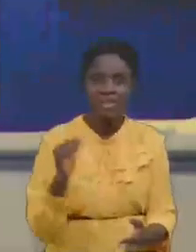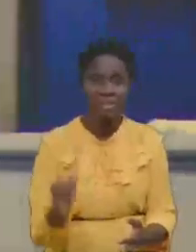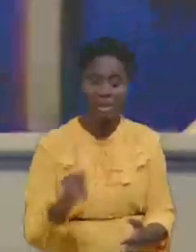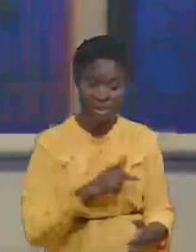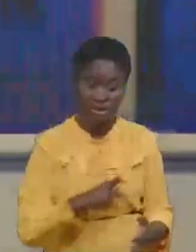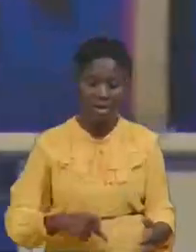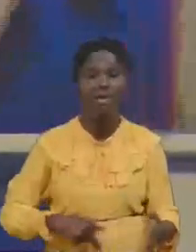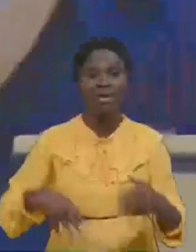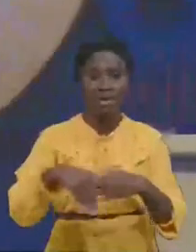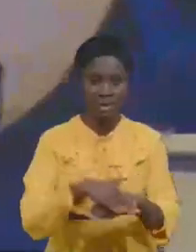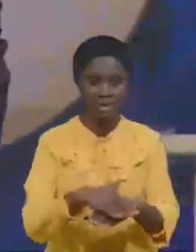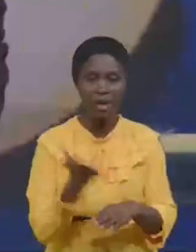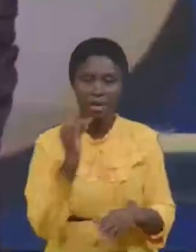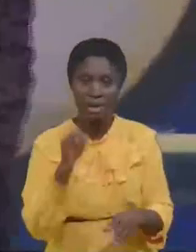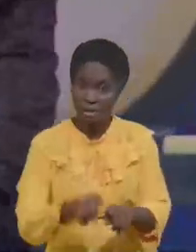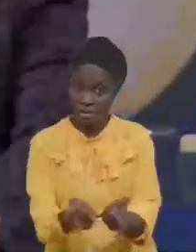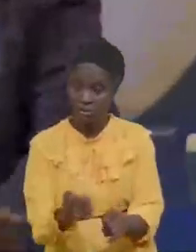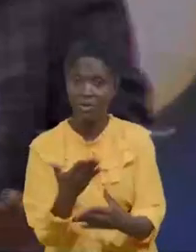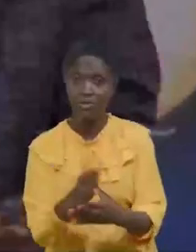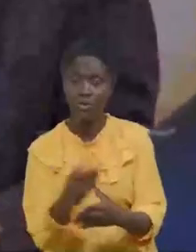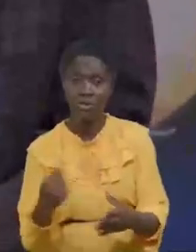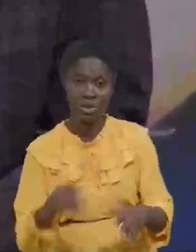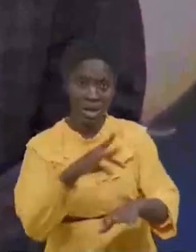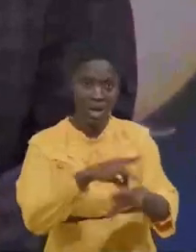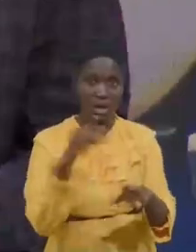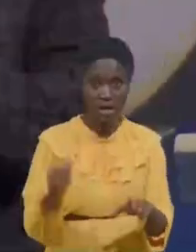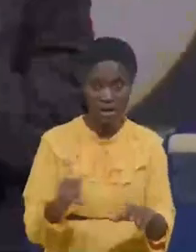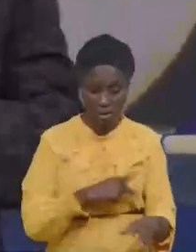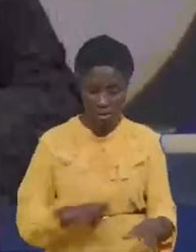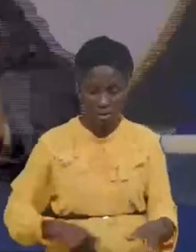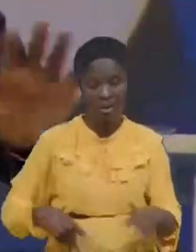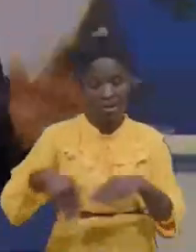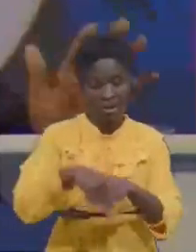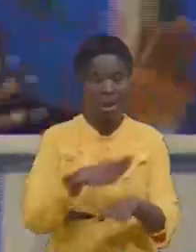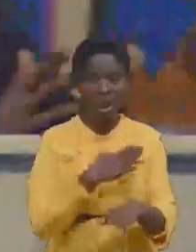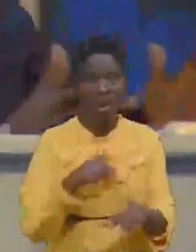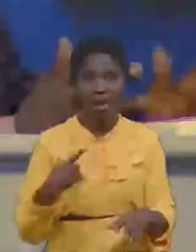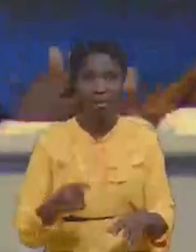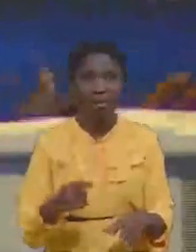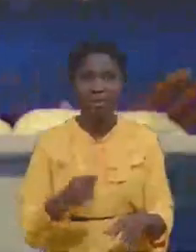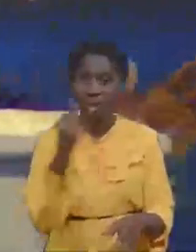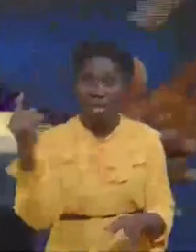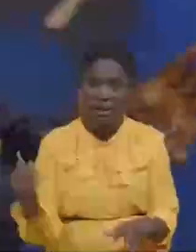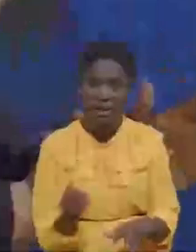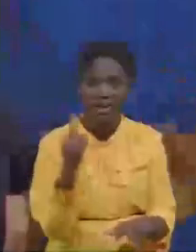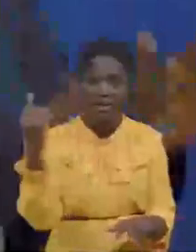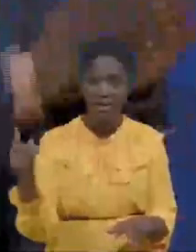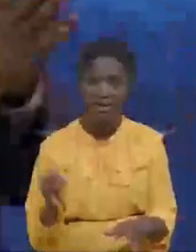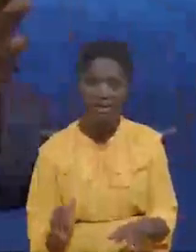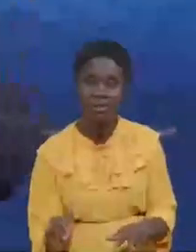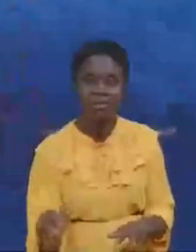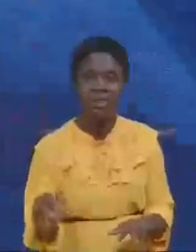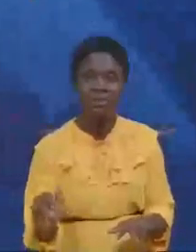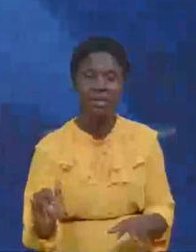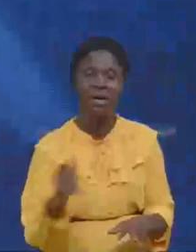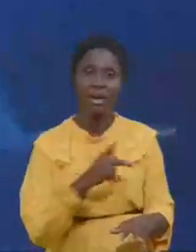différence entre le royaume terrestre et le royaume éternel. Le